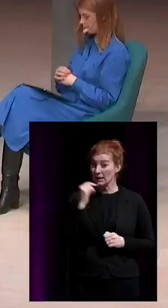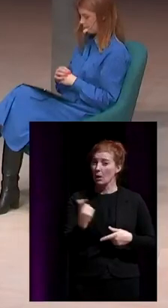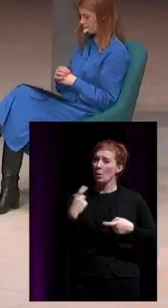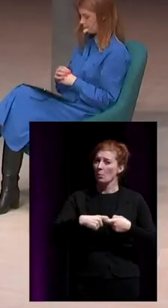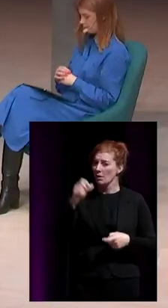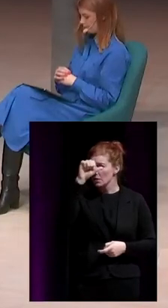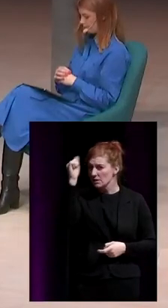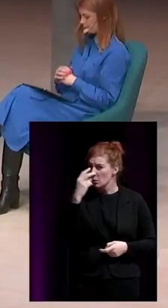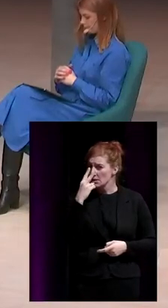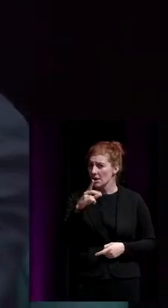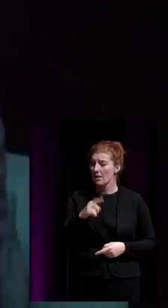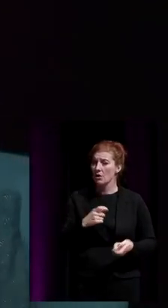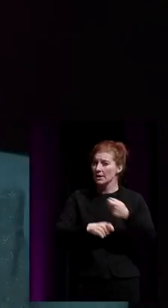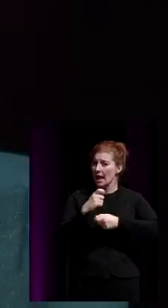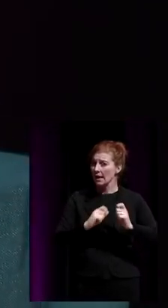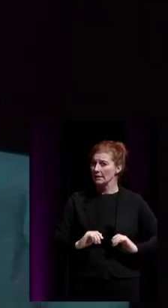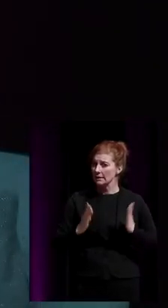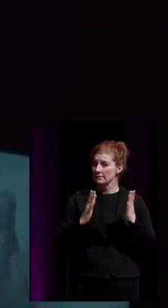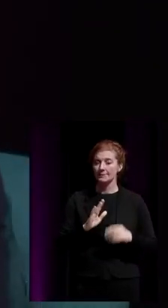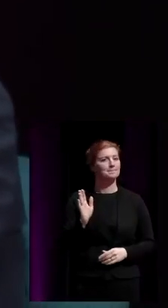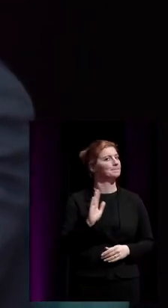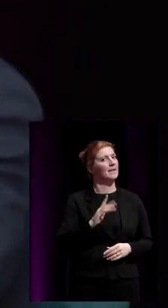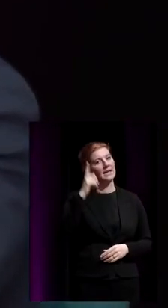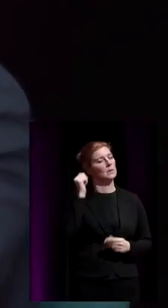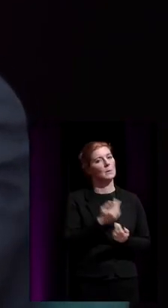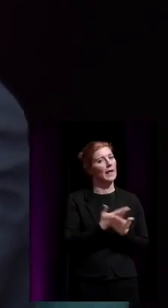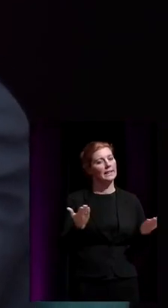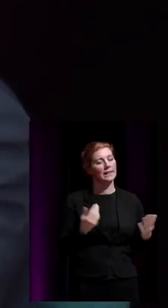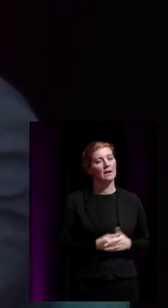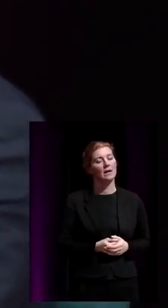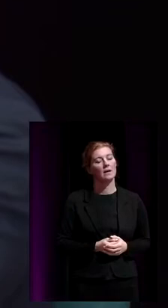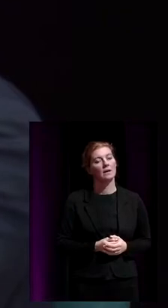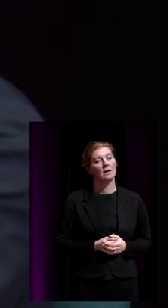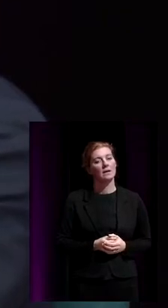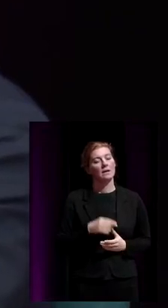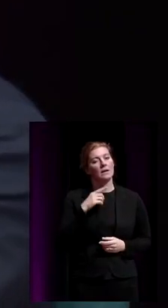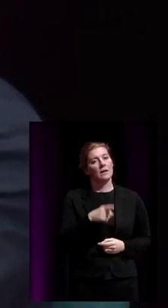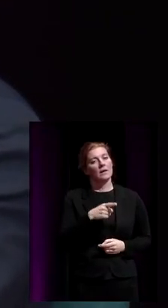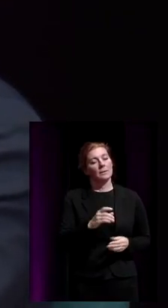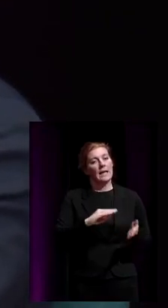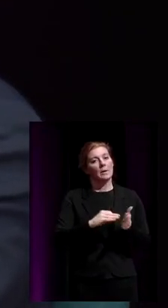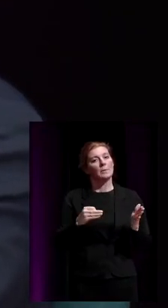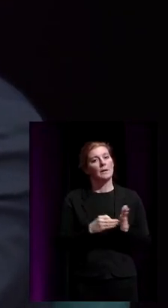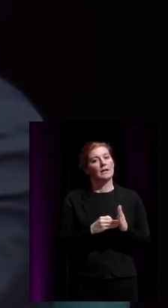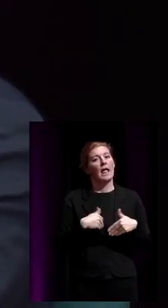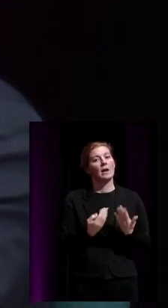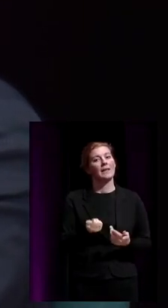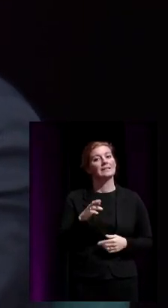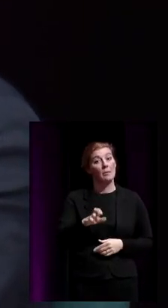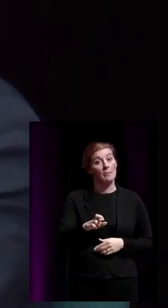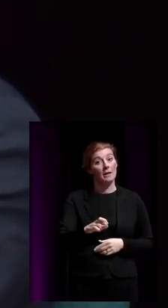du, i näringslivet? Nej, det tror jag faktiskt inte. För det är ju det här projektet ett exempel på som